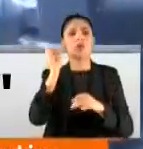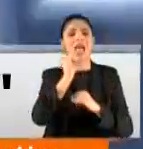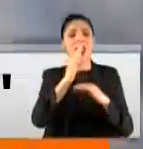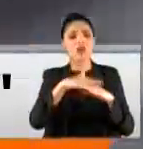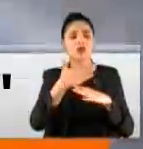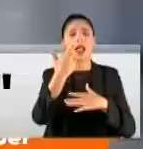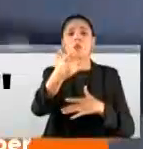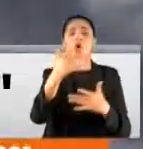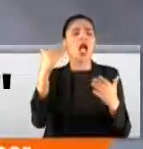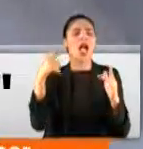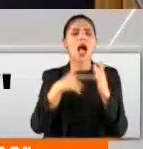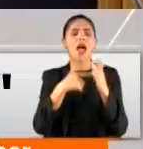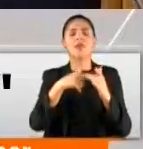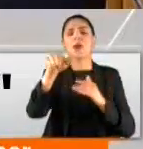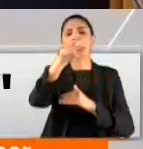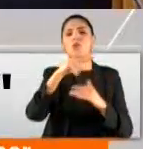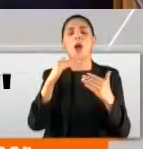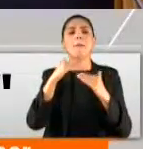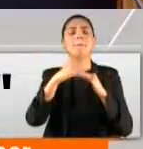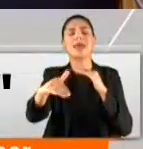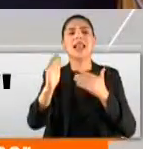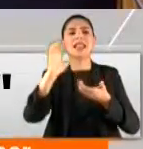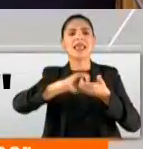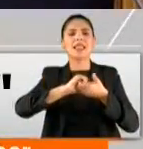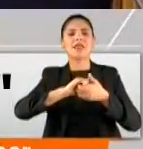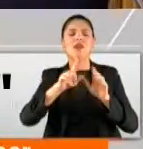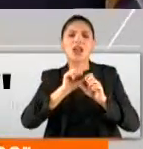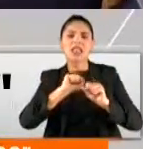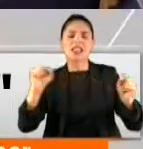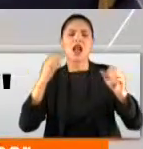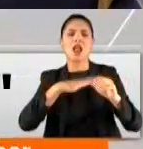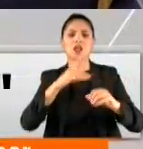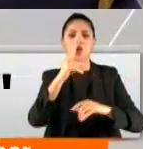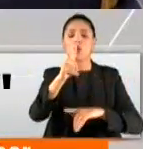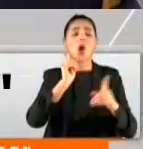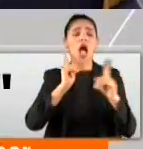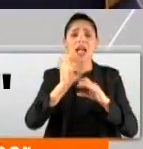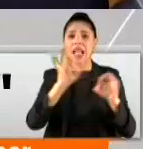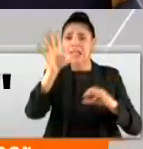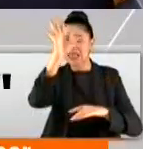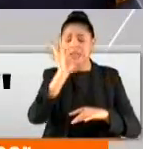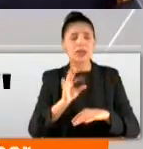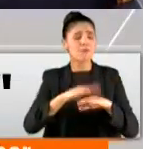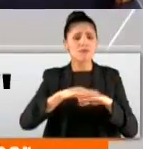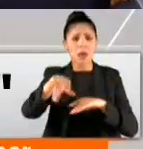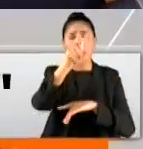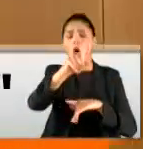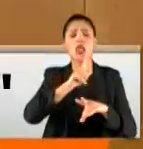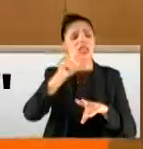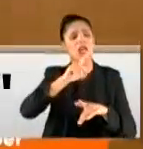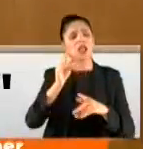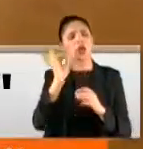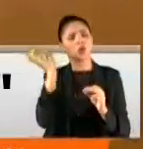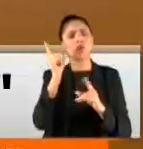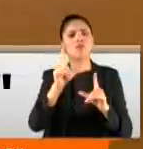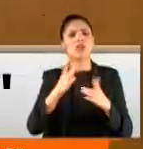İttifakı'nı yıpratmak olduğunu söyledi. Adaletsizlik kime karşı yapılmışsa ona karşı itirazınızı, sesinizi yükselteceksiniz.